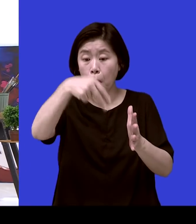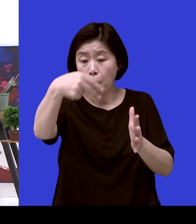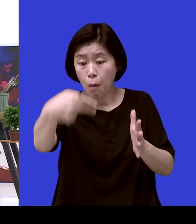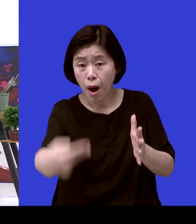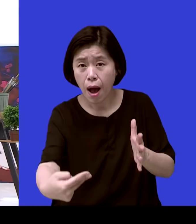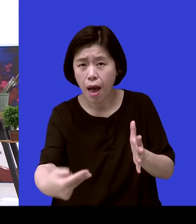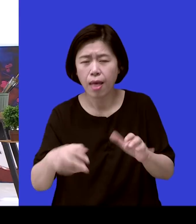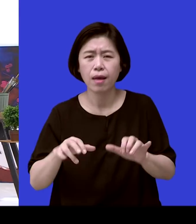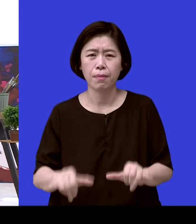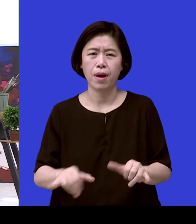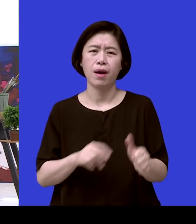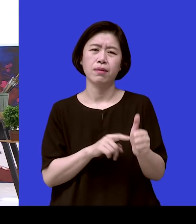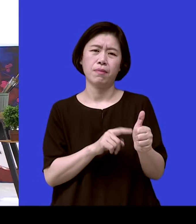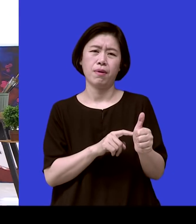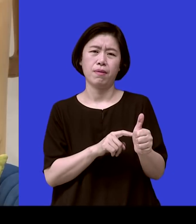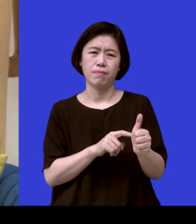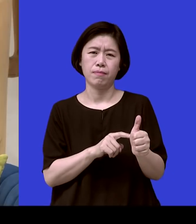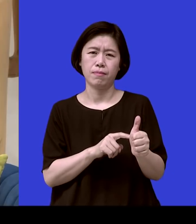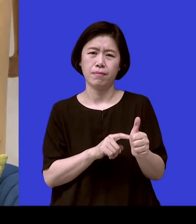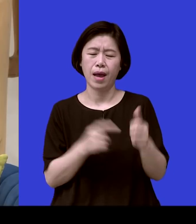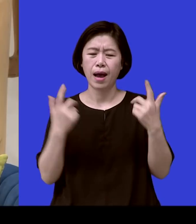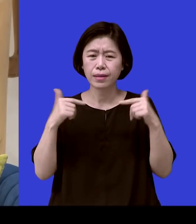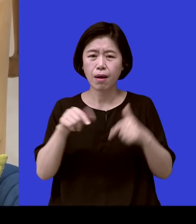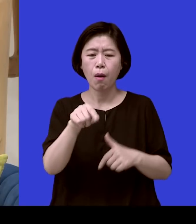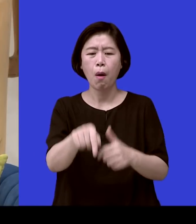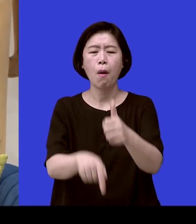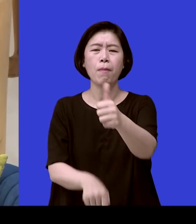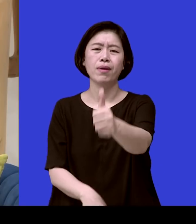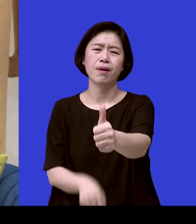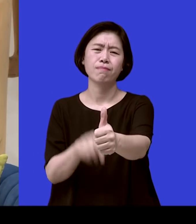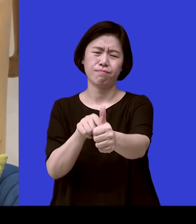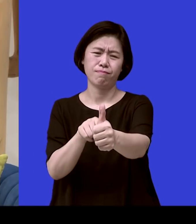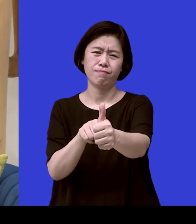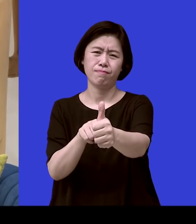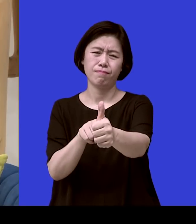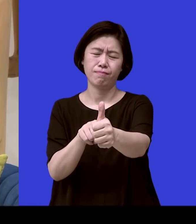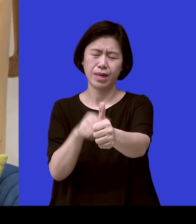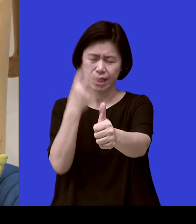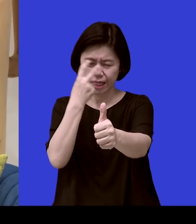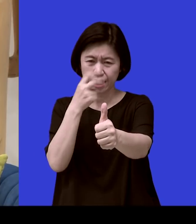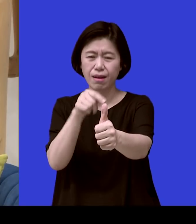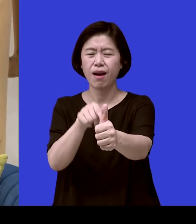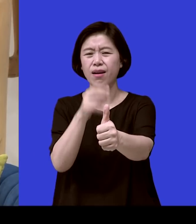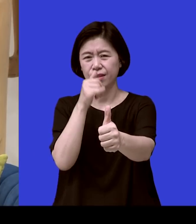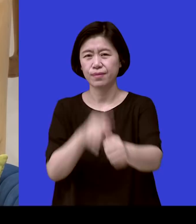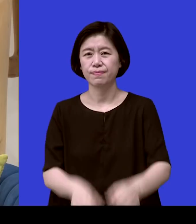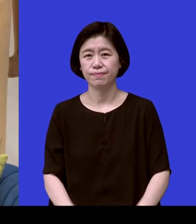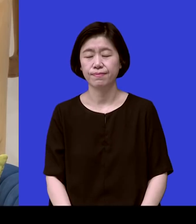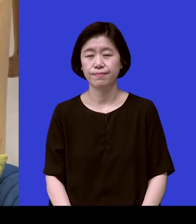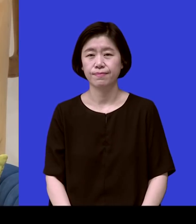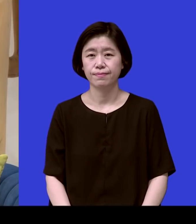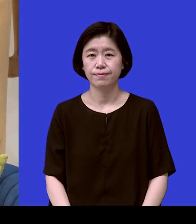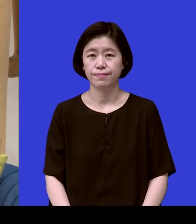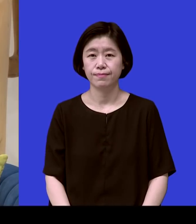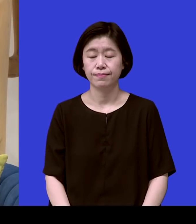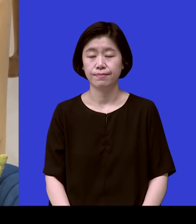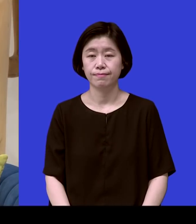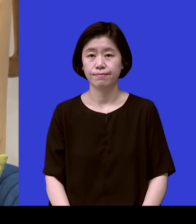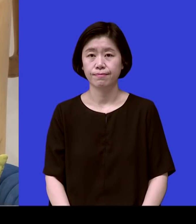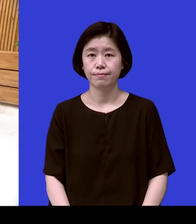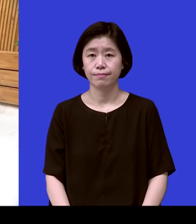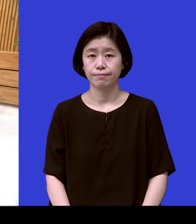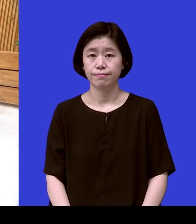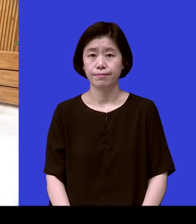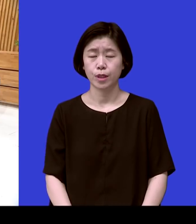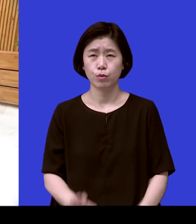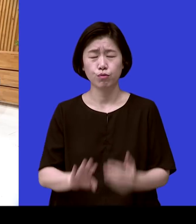제가 누워서만 산 지 한 2달, 3달쯤 지났을 때 교회에서 목사님, 아니 장로님들께서